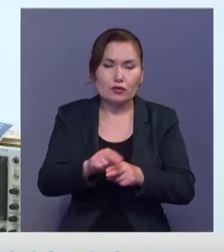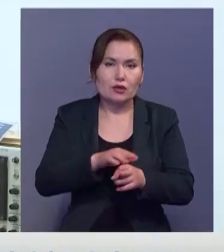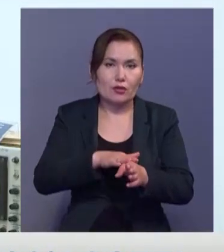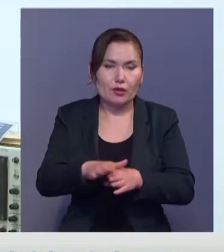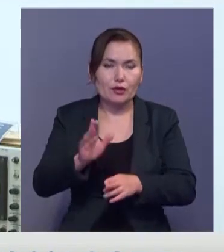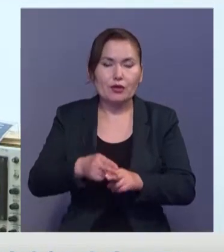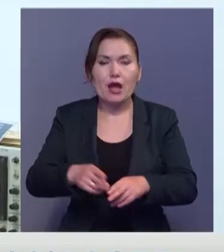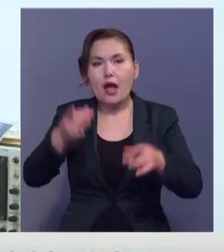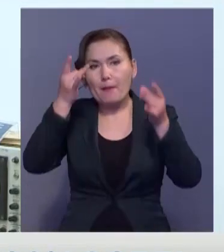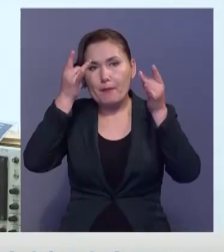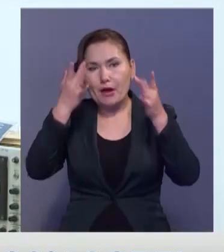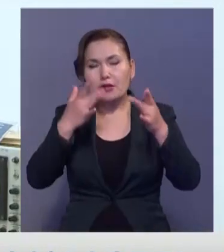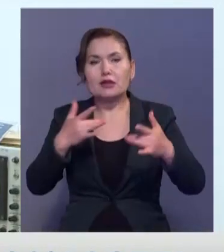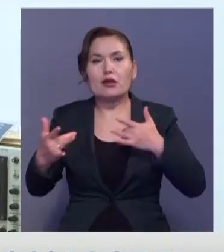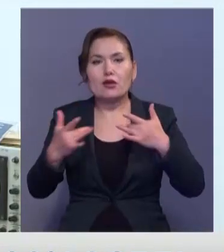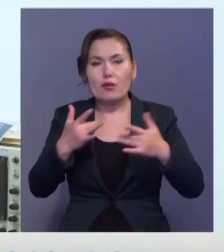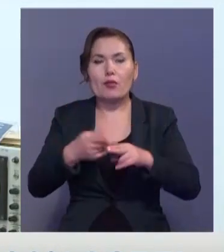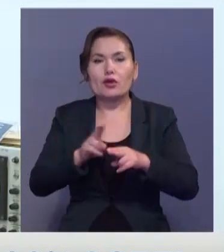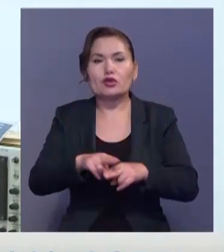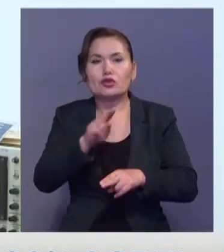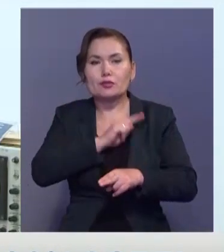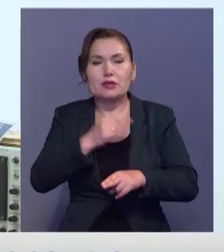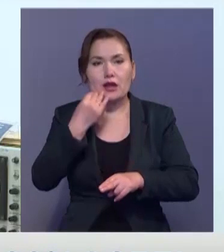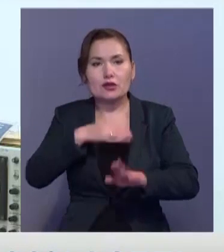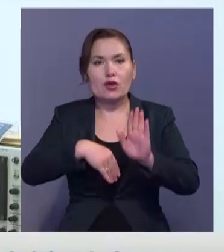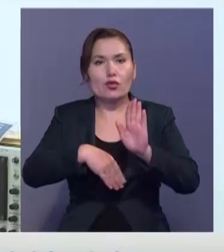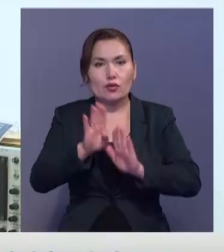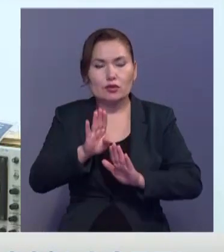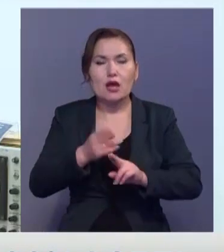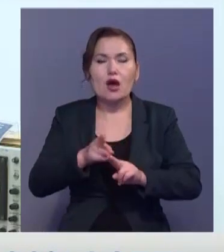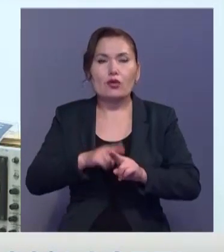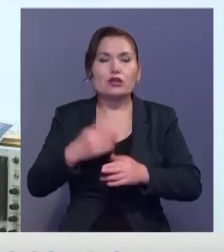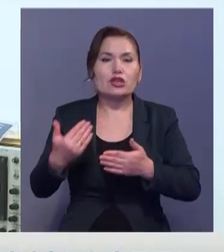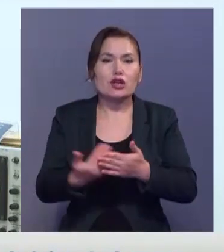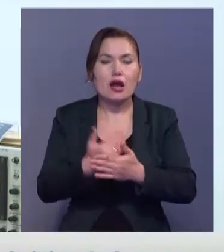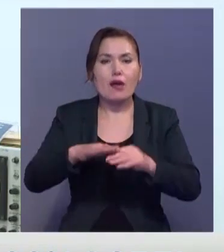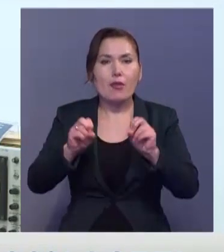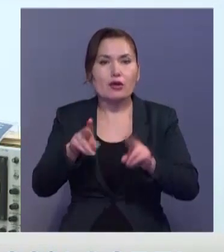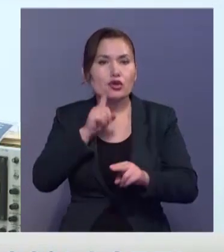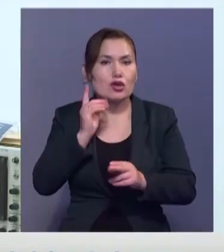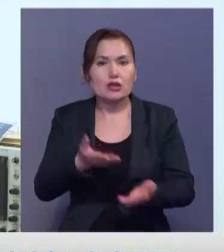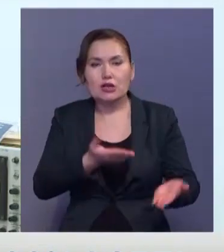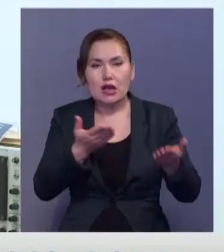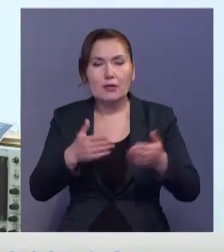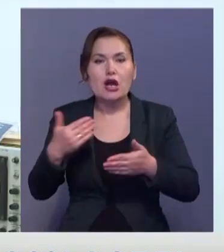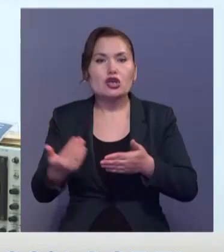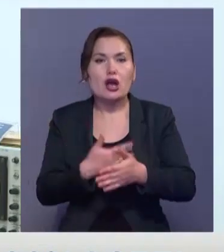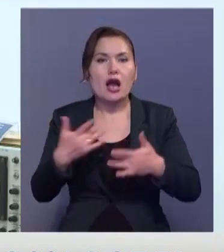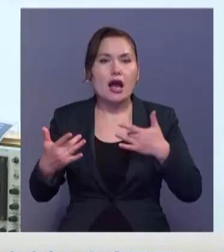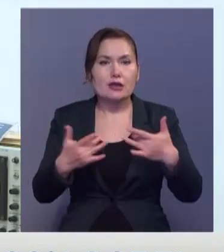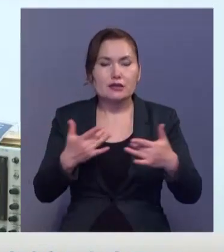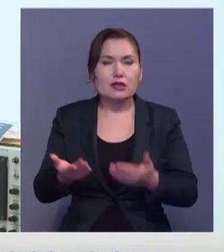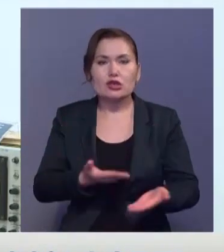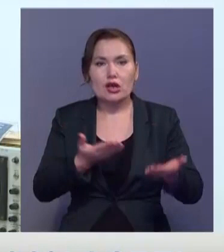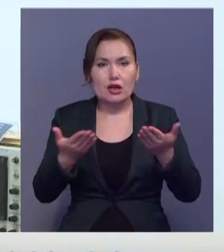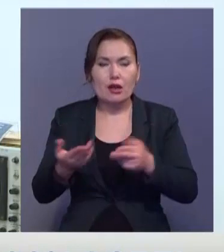Мәдениет саласында қанды жаңарту үшін жаңа мамандарды шақырып, жаңа әртістерді шақыру үшін ол